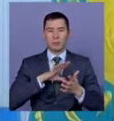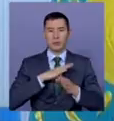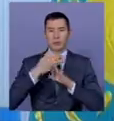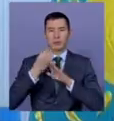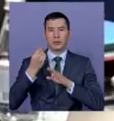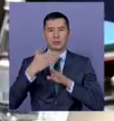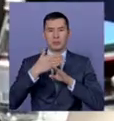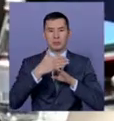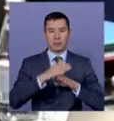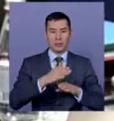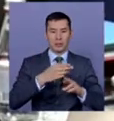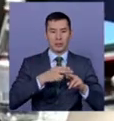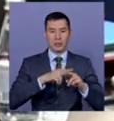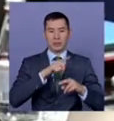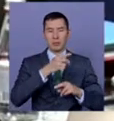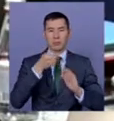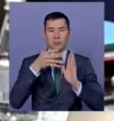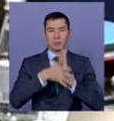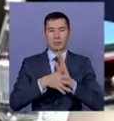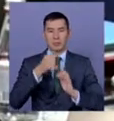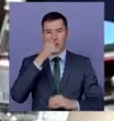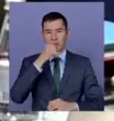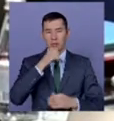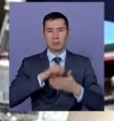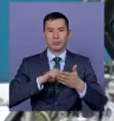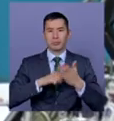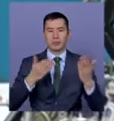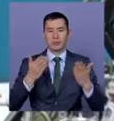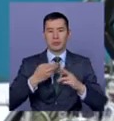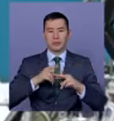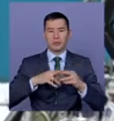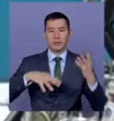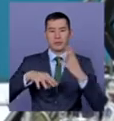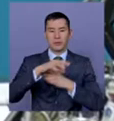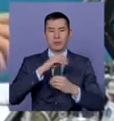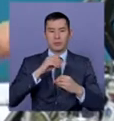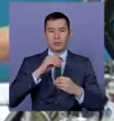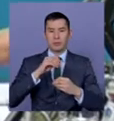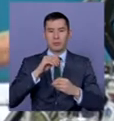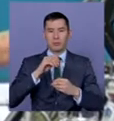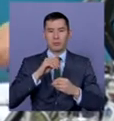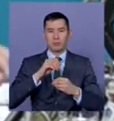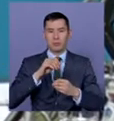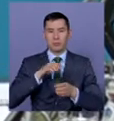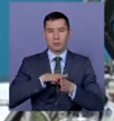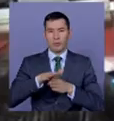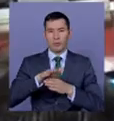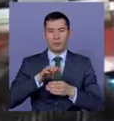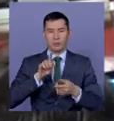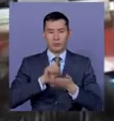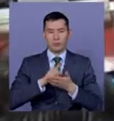игере алмай жатыр. Премьер-министр алдағы бір апта ішінде барлық министрліктер мен әкімдіктерге толық игеруді қатаң тапсырды.